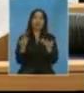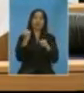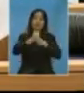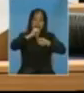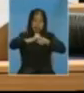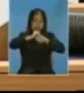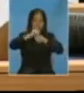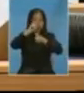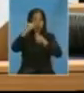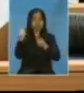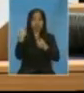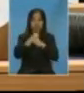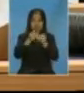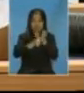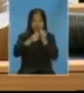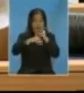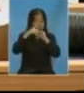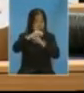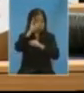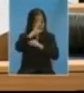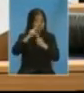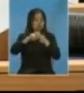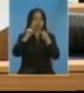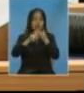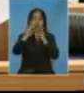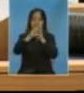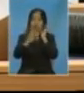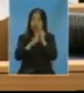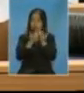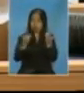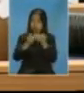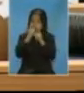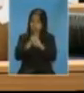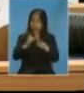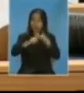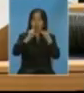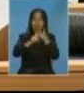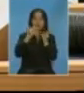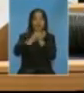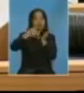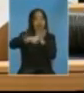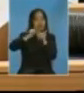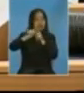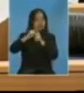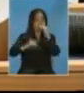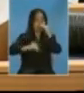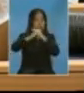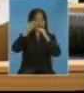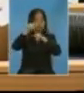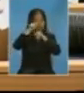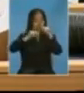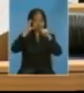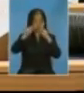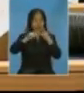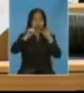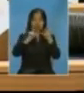ไม่เปลี่ยนแปลงโครงการจะใช้ระเบียบพัสดุจะทำให้หนี้สาธารณะไม่เกิน 50% จะให้ประชาช